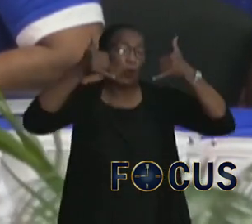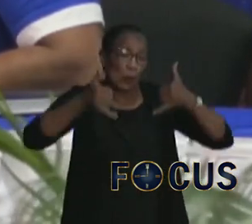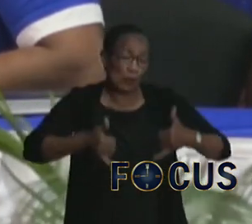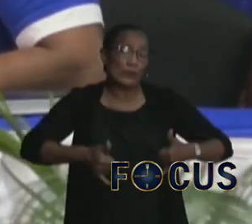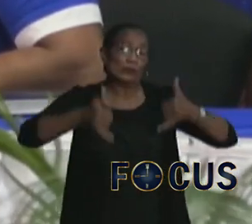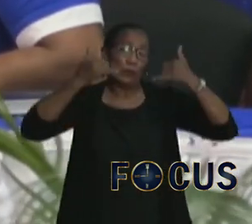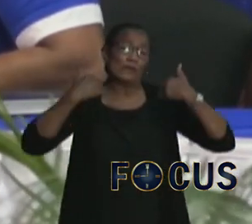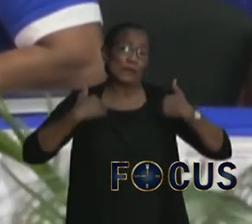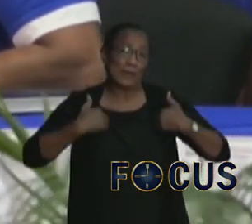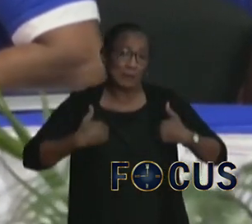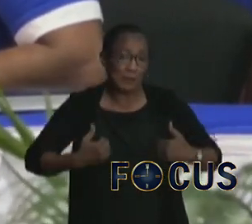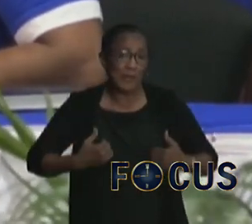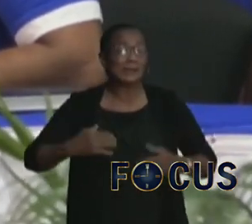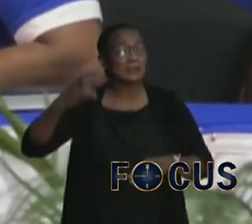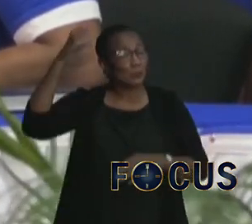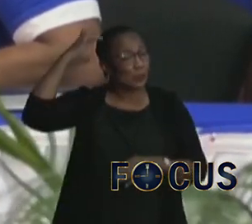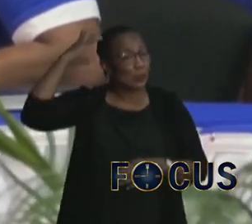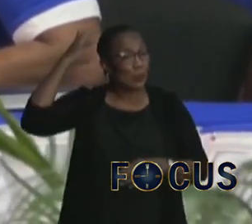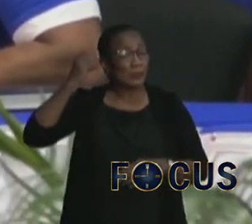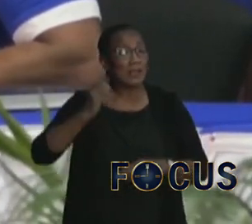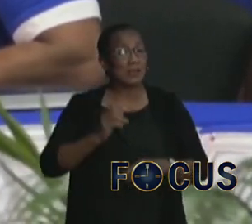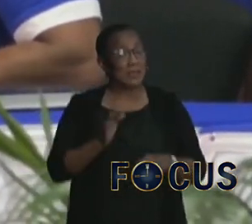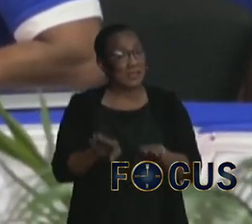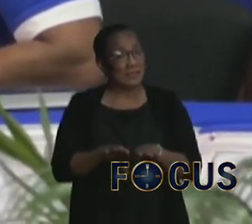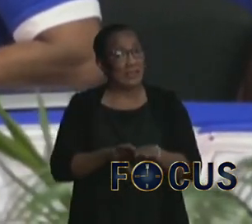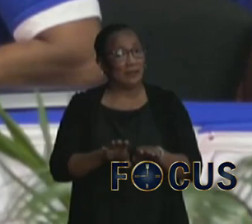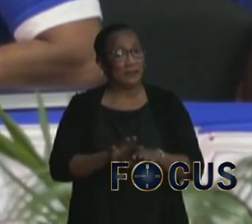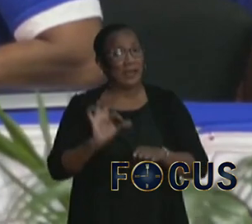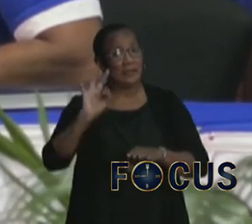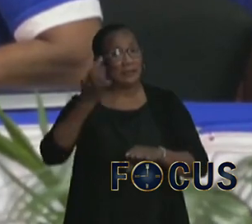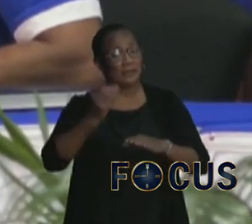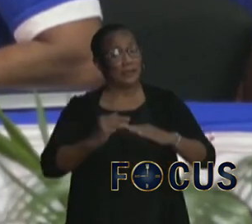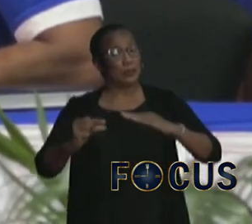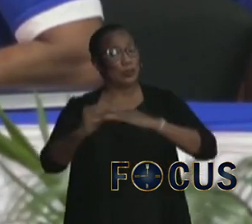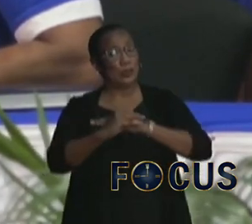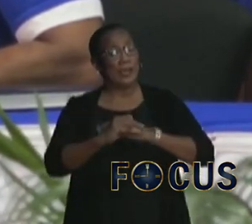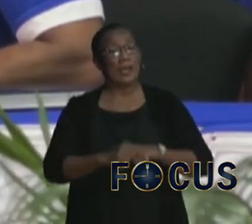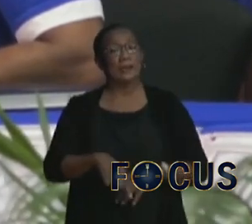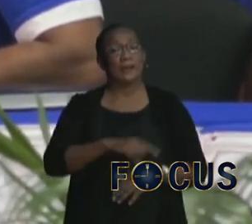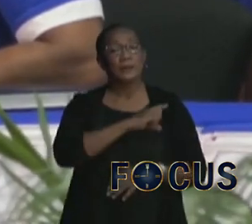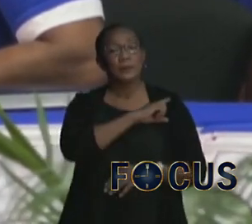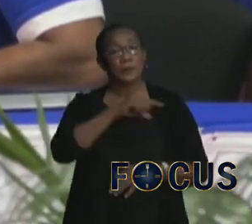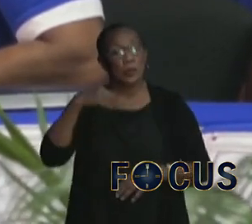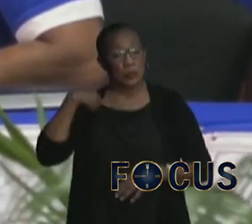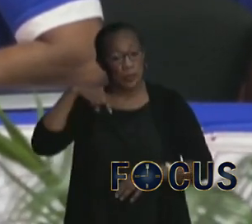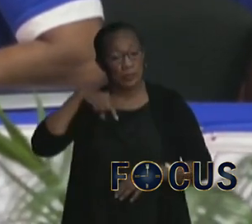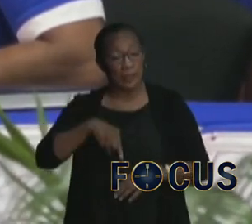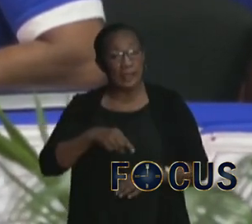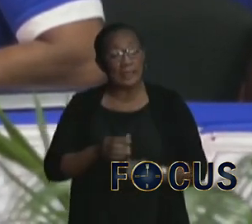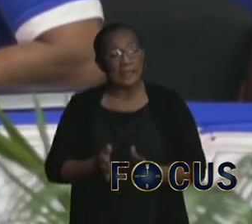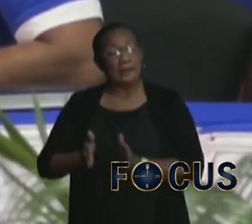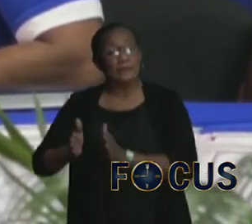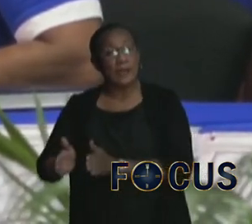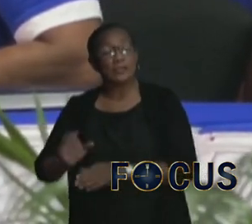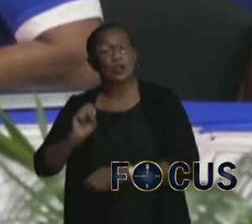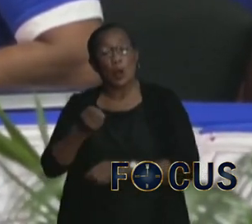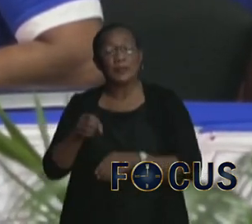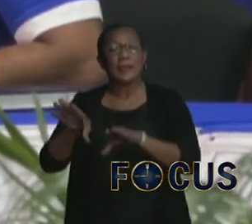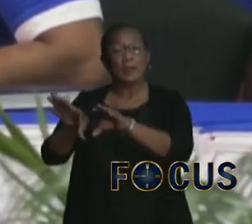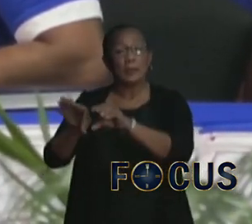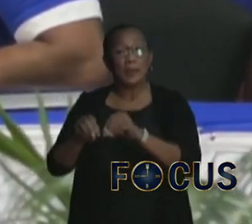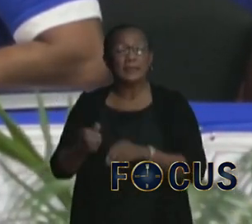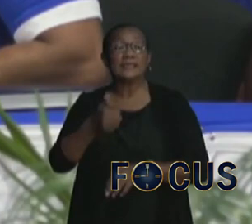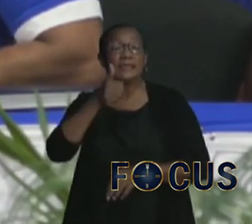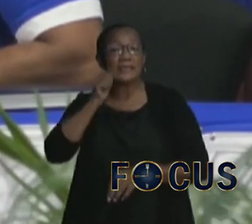de situaties hebben als in Frans-Guyana. We zijn nog steeds in die fase, want de maatregelen zijn